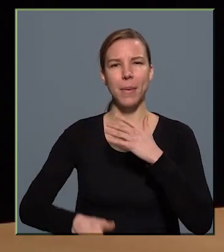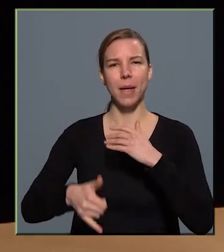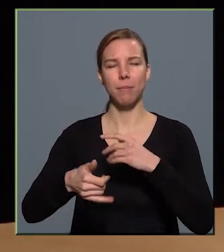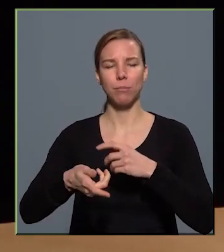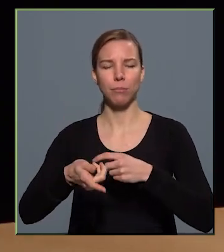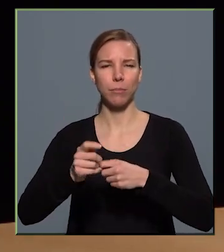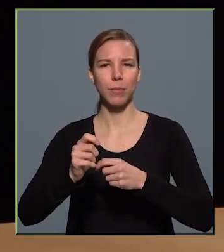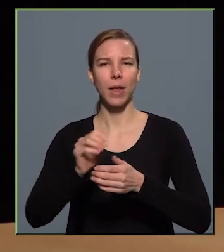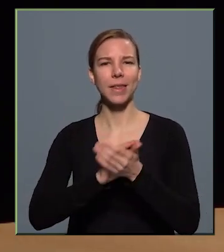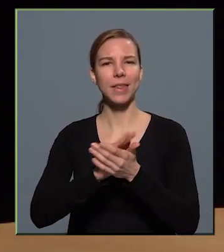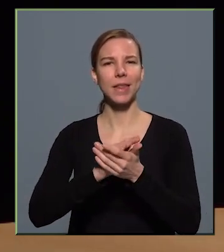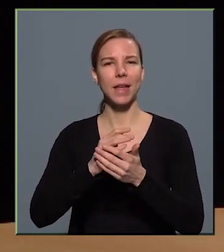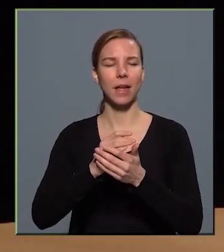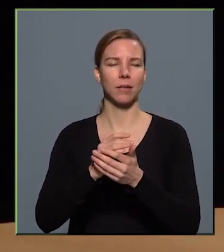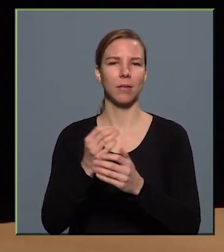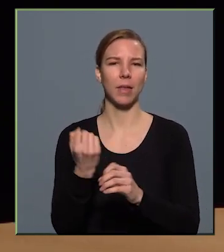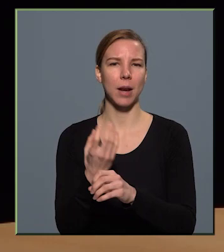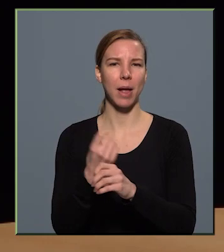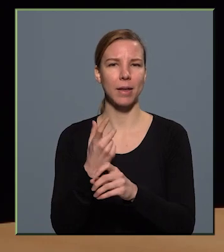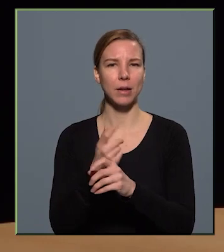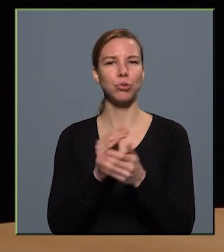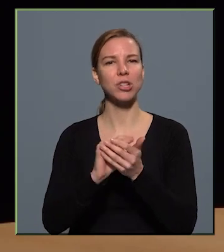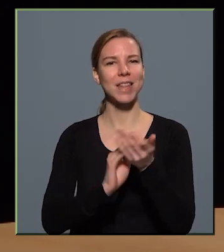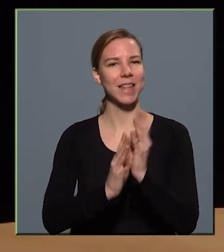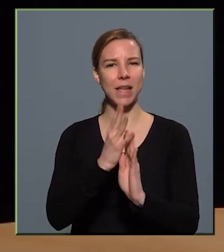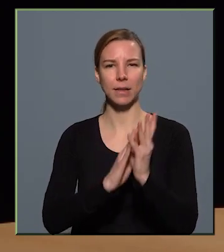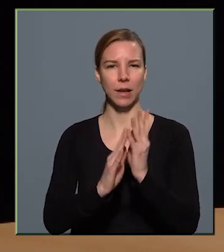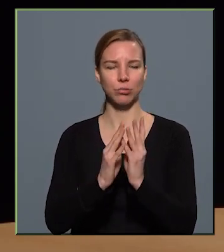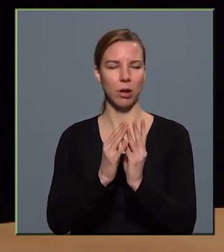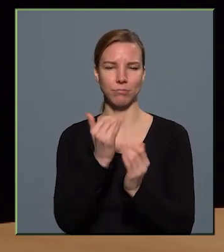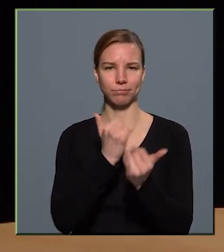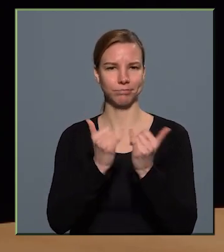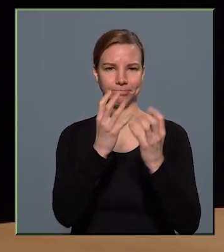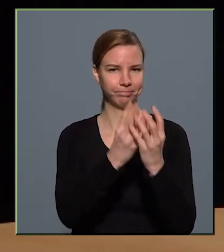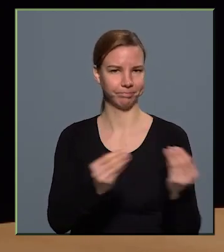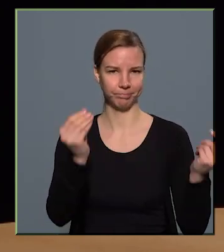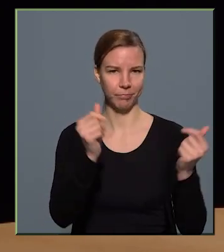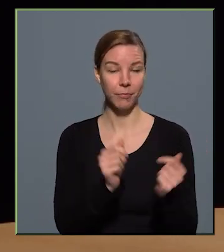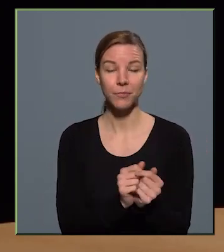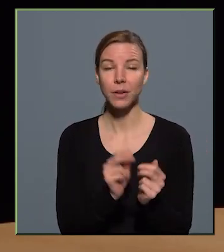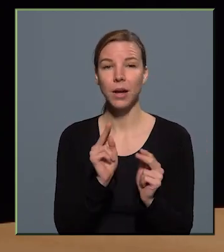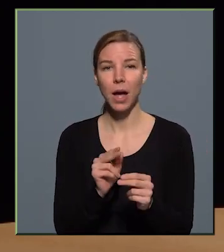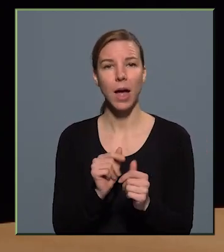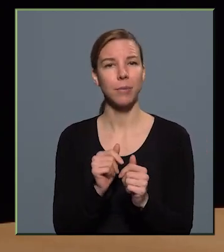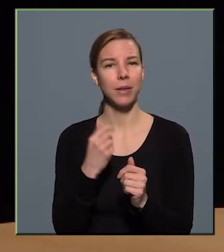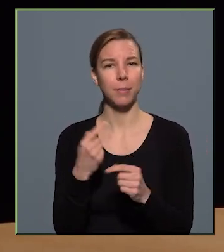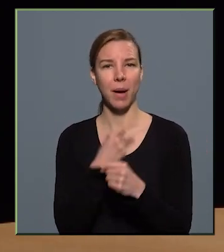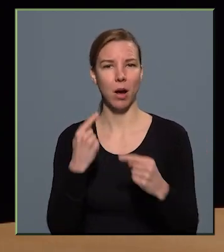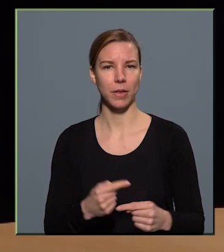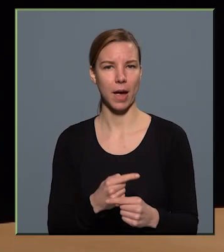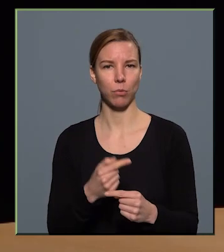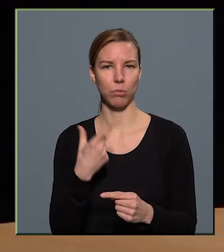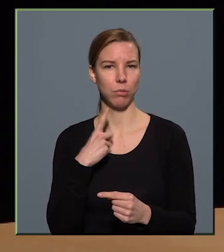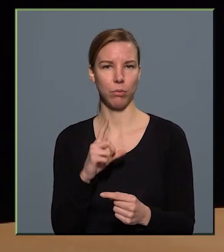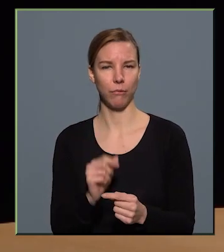mondjuk annak a szénnek az elégetése. Tehát ezek mindig is meghatározó tényezők voltak, megkerülhetetlenek voltak,